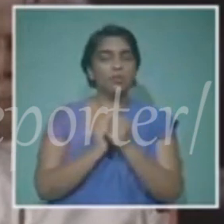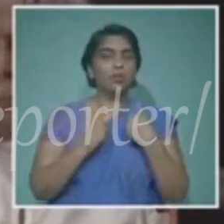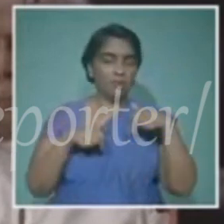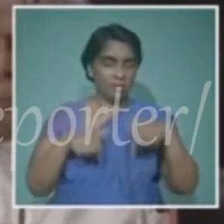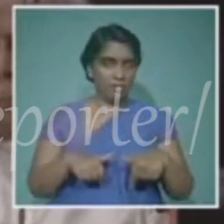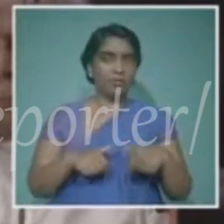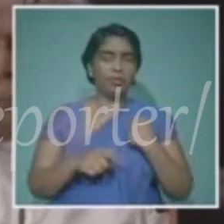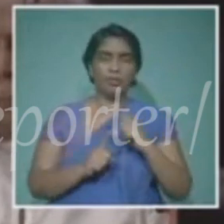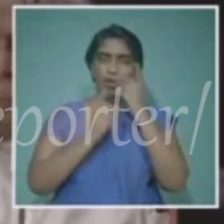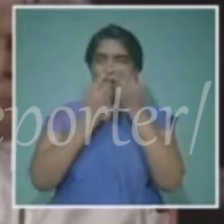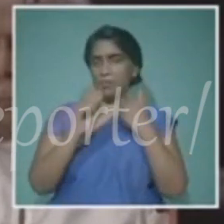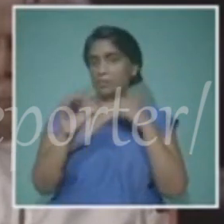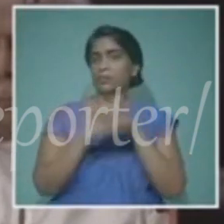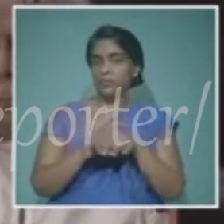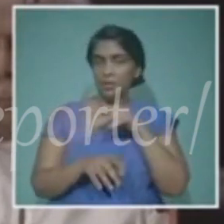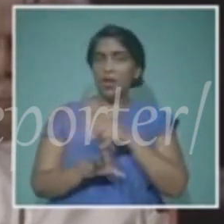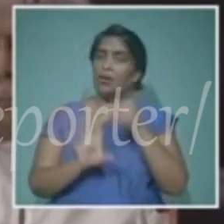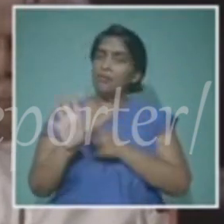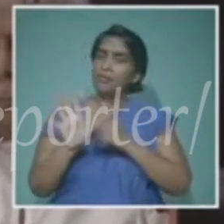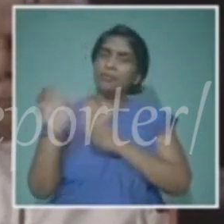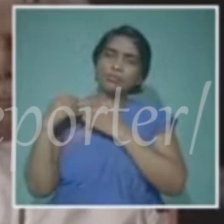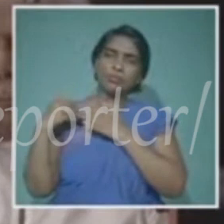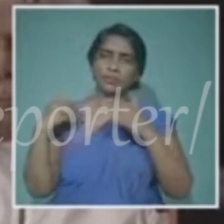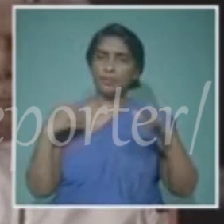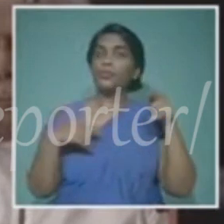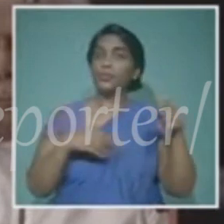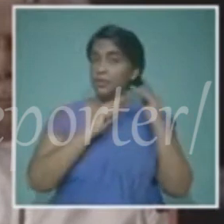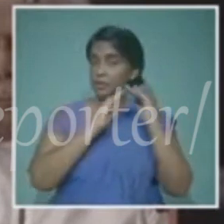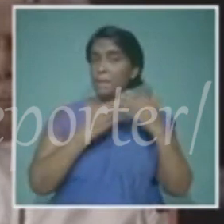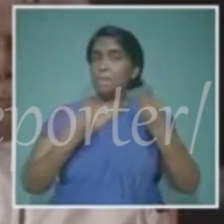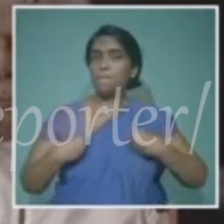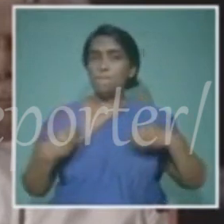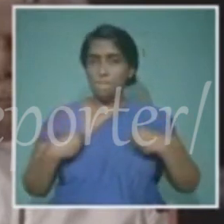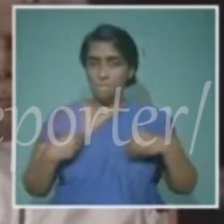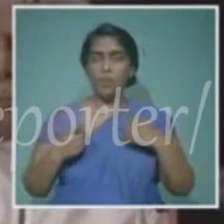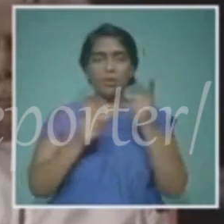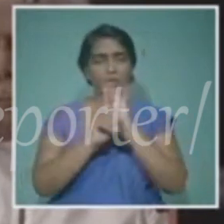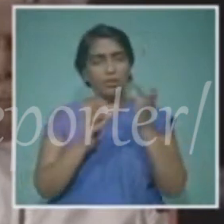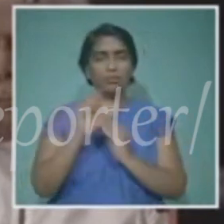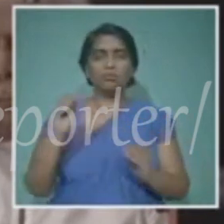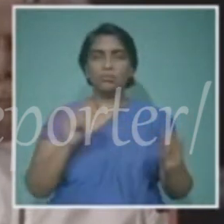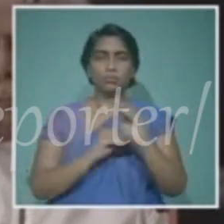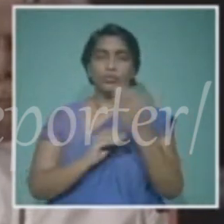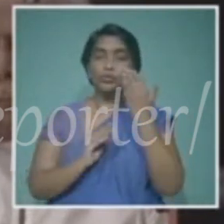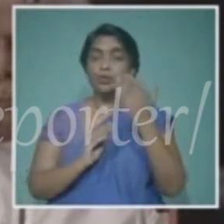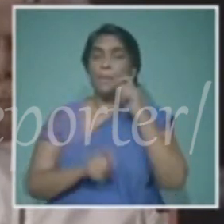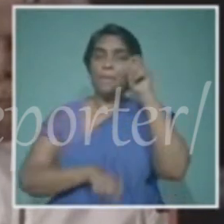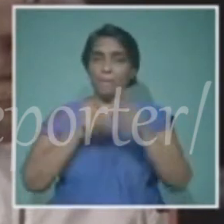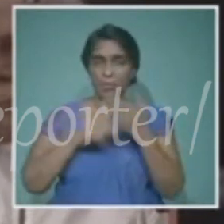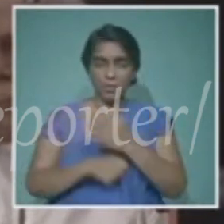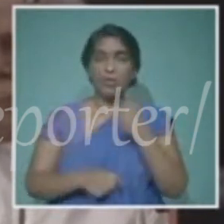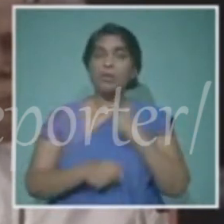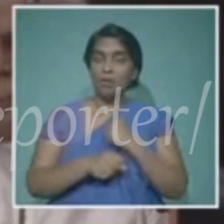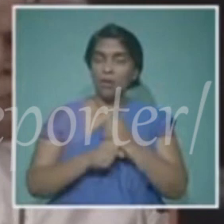දැන් මුල පුරා තිබෙනවා. දශක ගණනාවක් තිස්සේ මේ ආයතනවල පාඩුව ඍජුව හා වක්‍රව දැඩුවේ මහ ජනතාව.